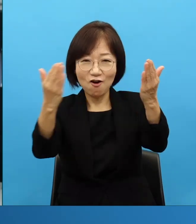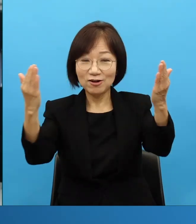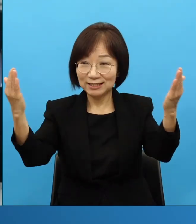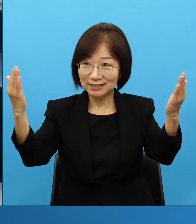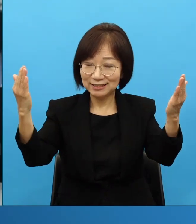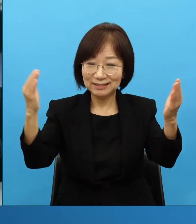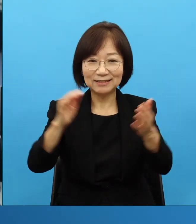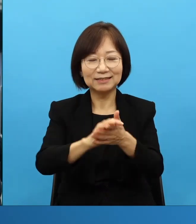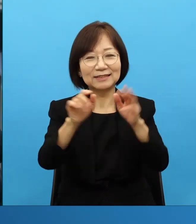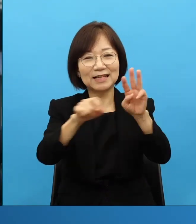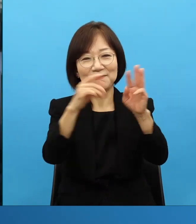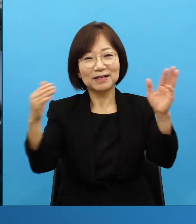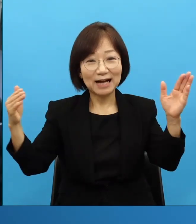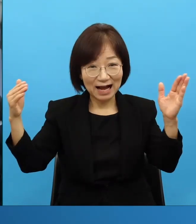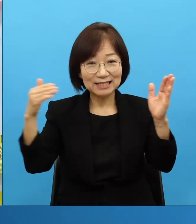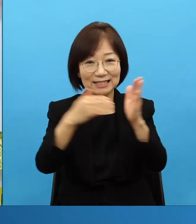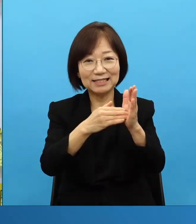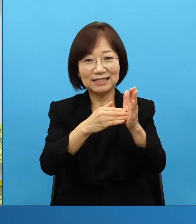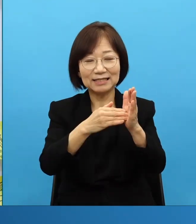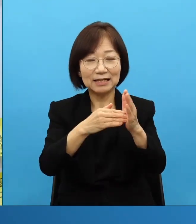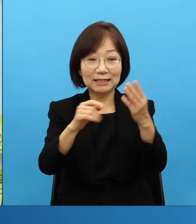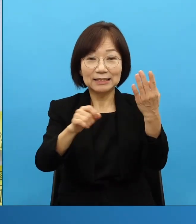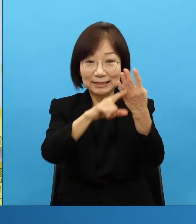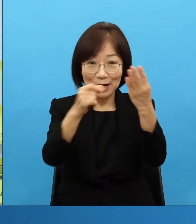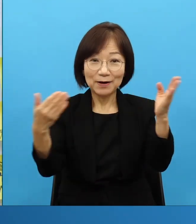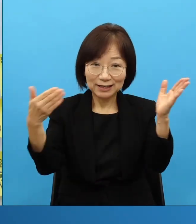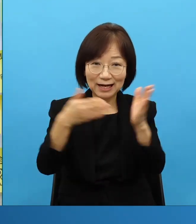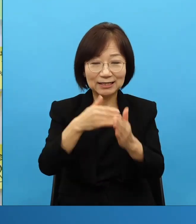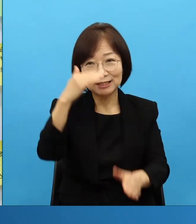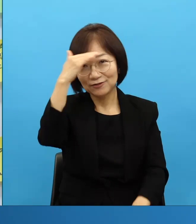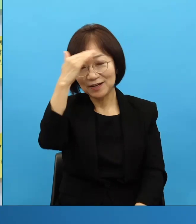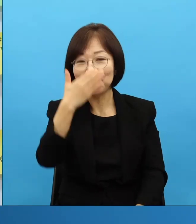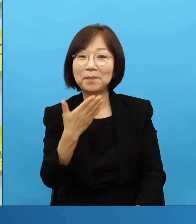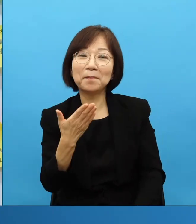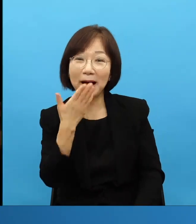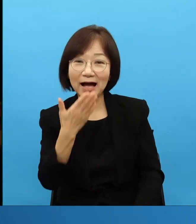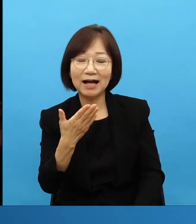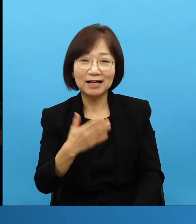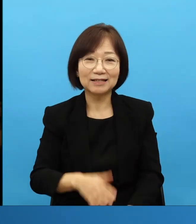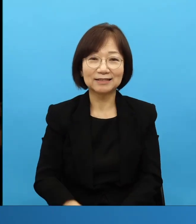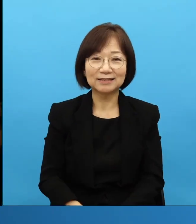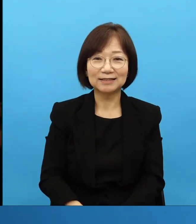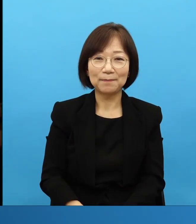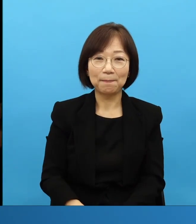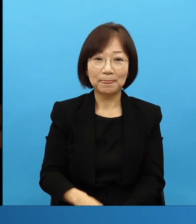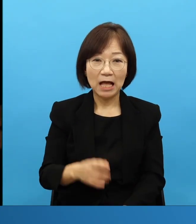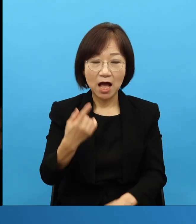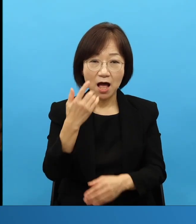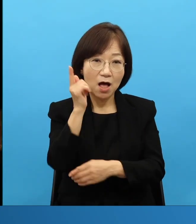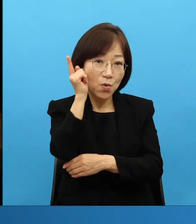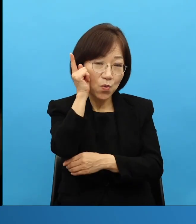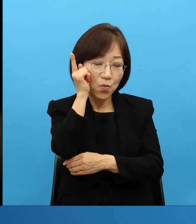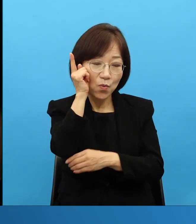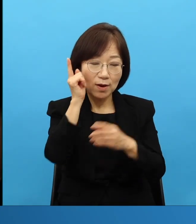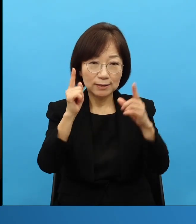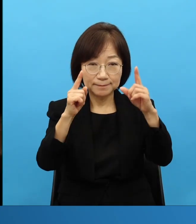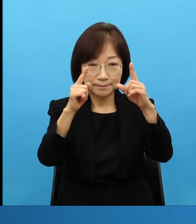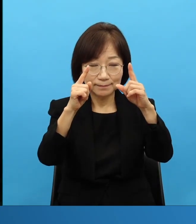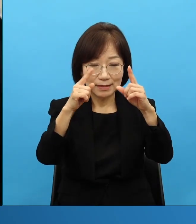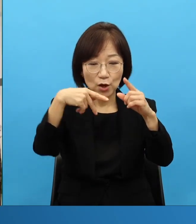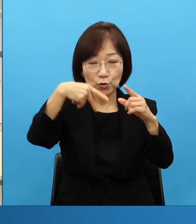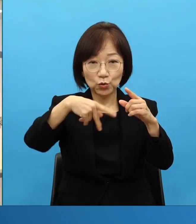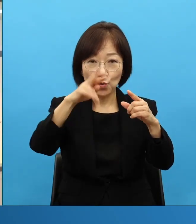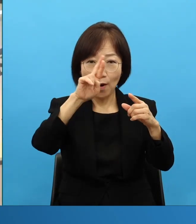때까지 덕평 RUTC 지동에서 볼 수 있으니 랩넌트들의 작품을 한번 확인해보세요. 이렇게 스마트폰으로 QR코드를 찍으면